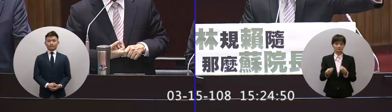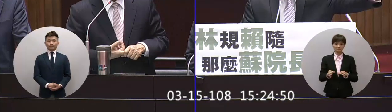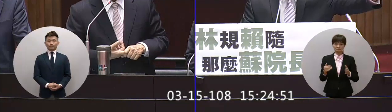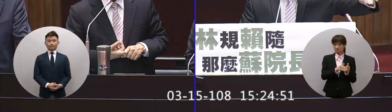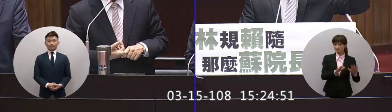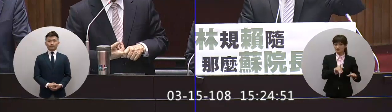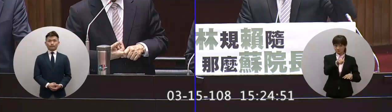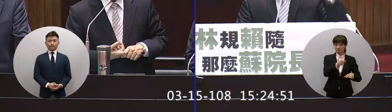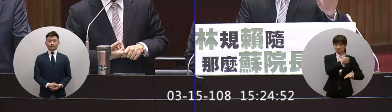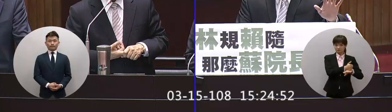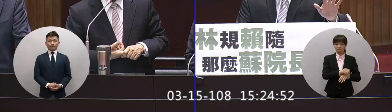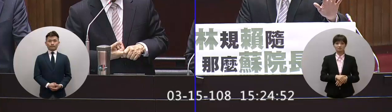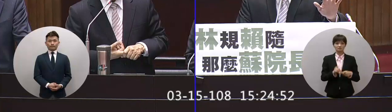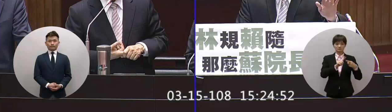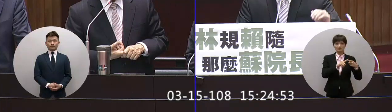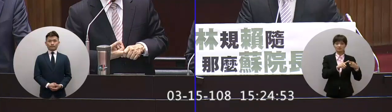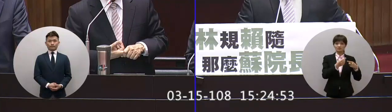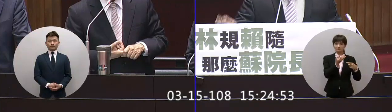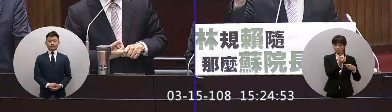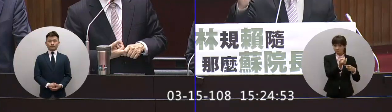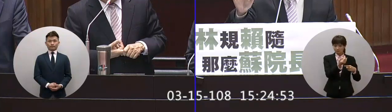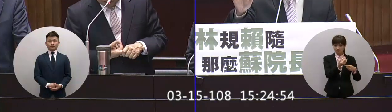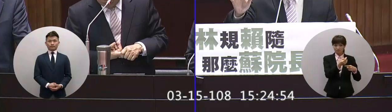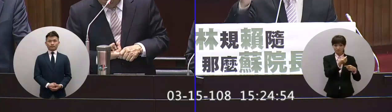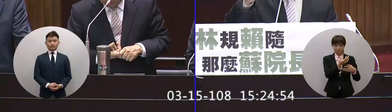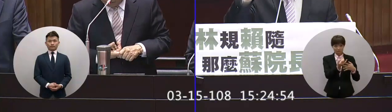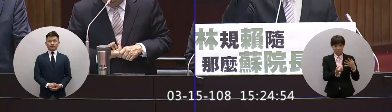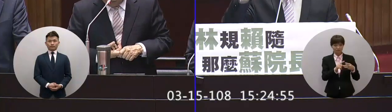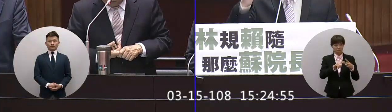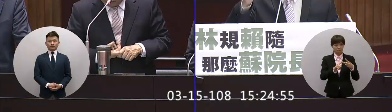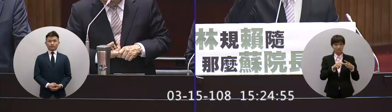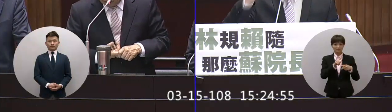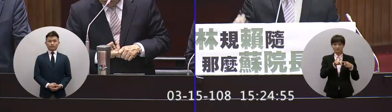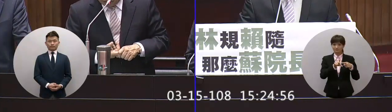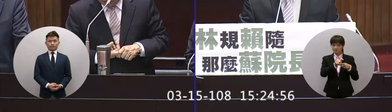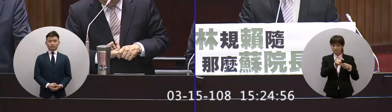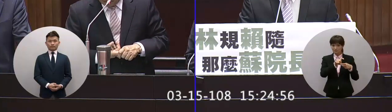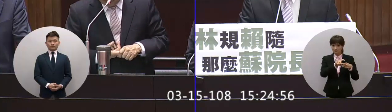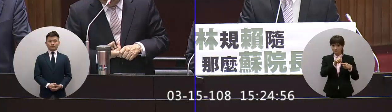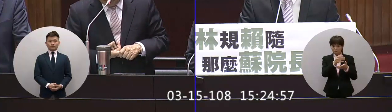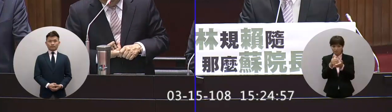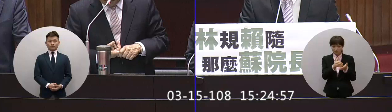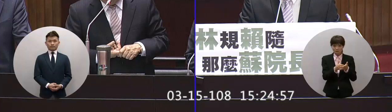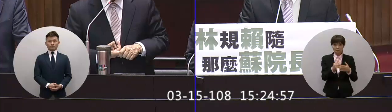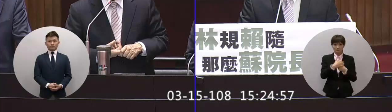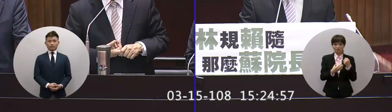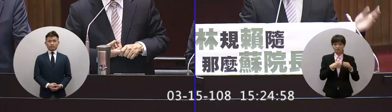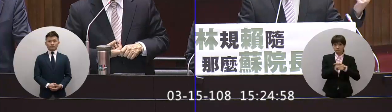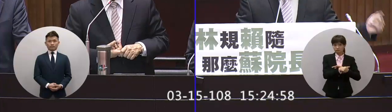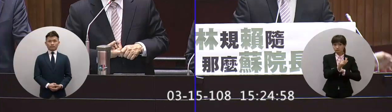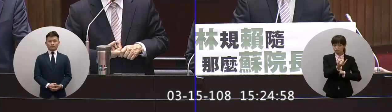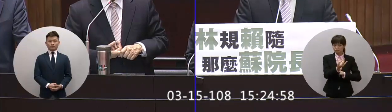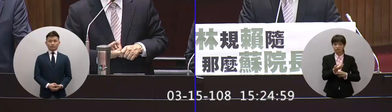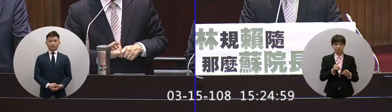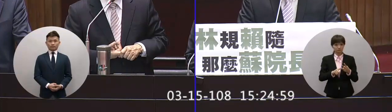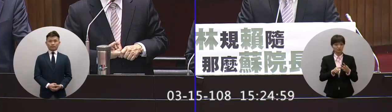个费率、平均投保薪资计算以及拨补，您现在做的拨补的这个态度的一个表示，那其